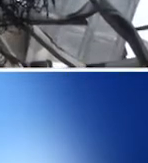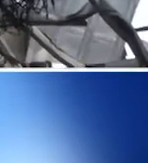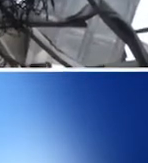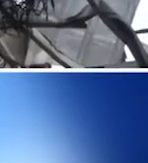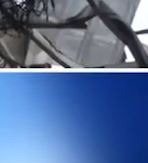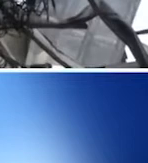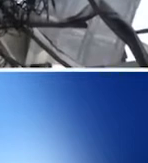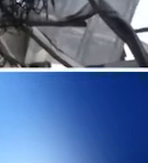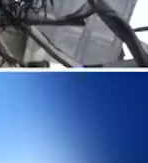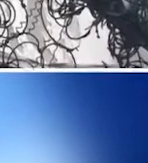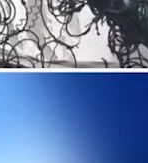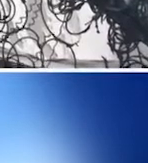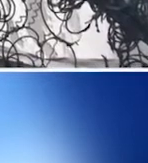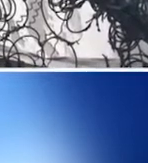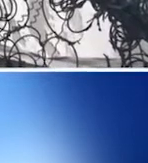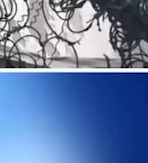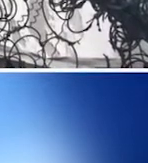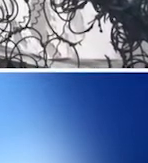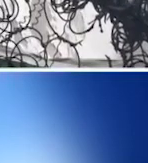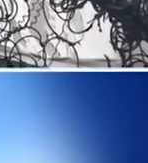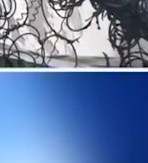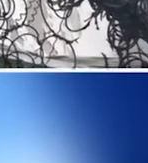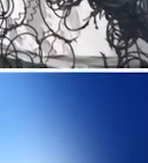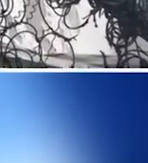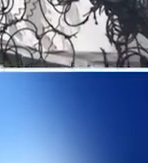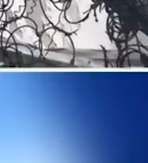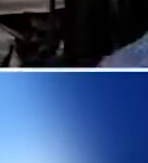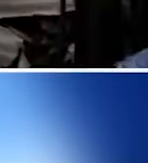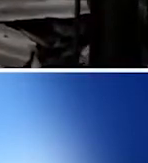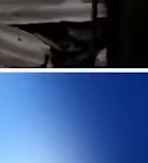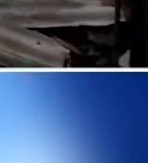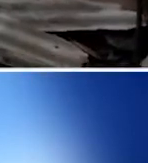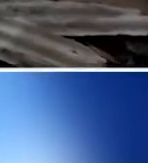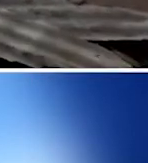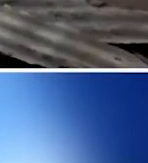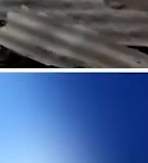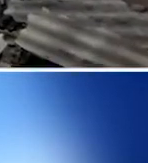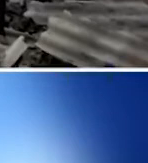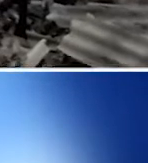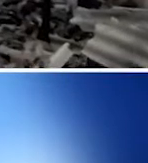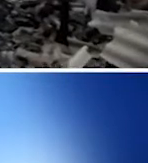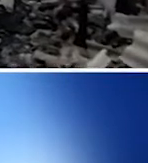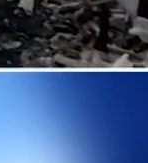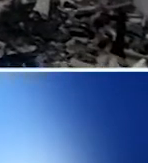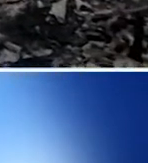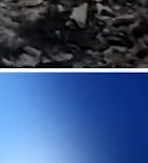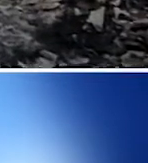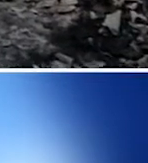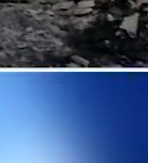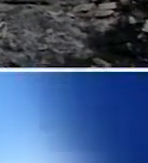terbakar lantaran memang material yang ada di dalam rumah ini merupakan material yang mudah terbakar,